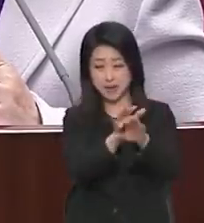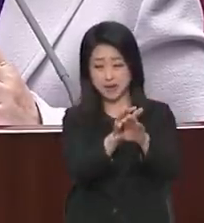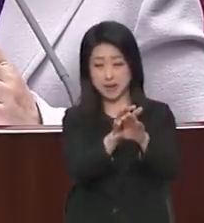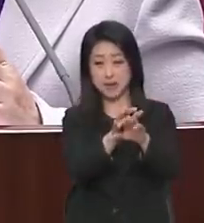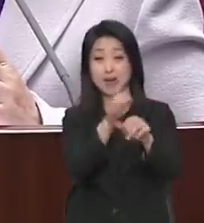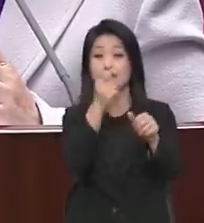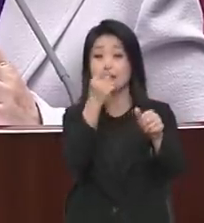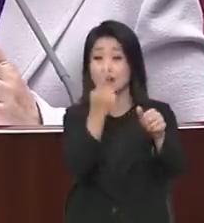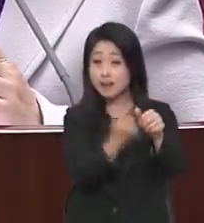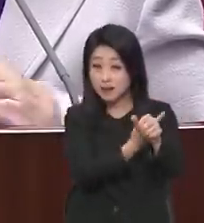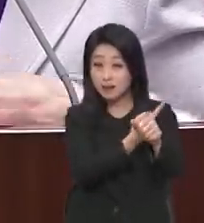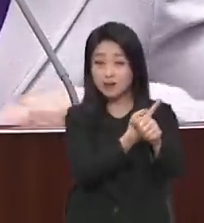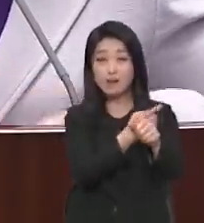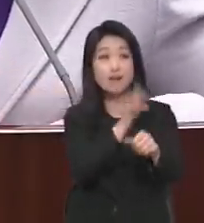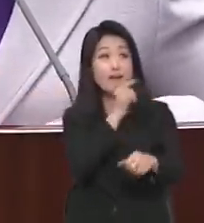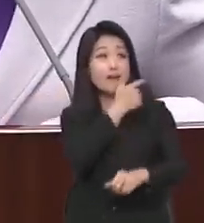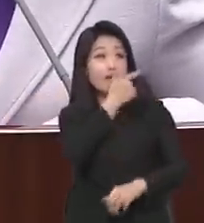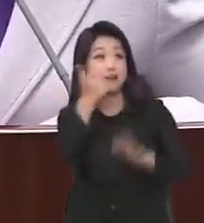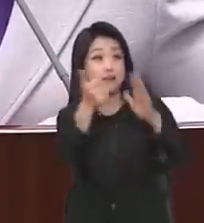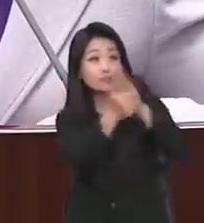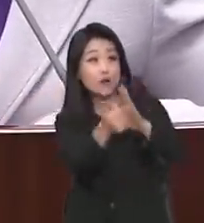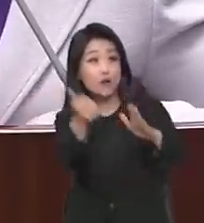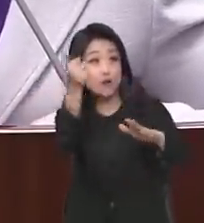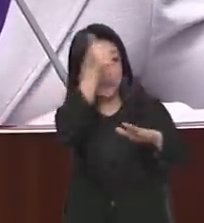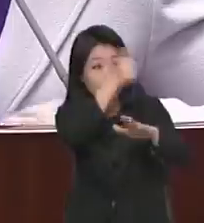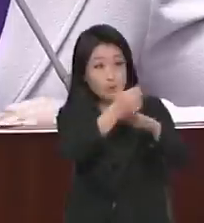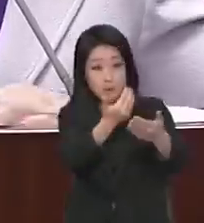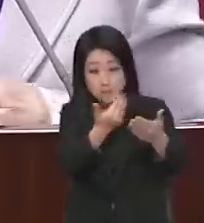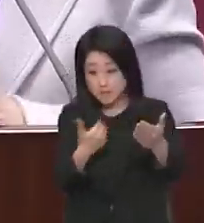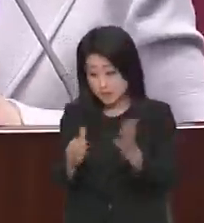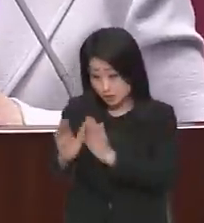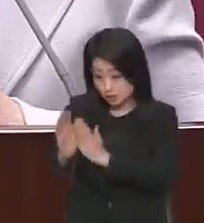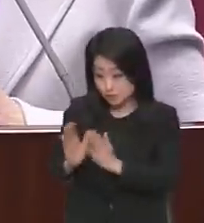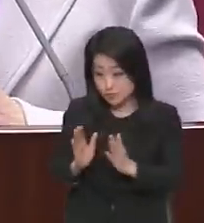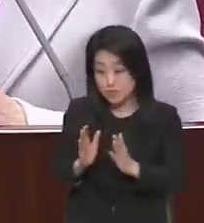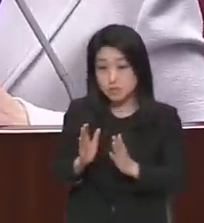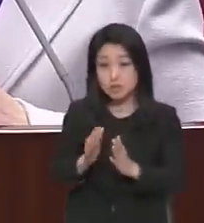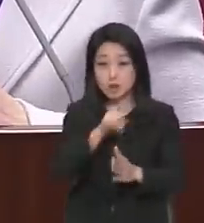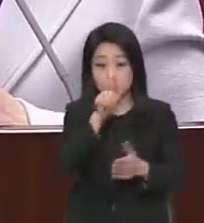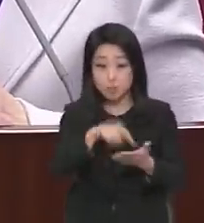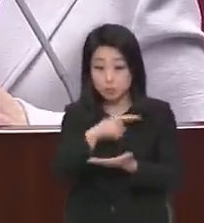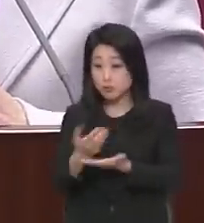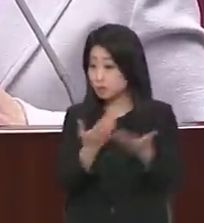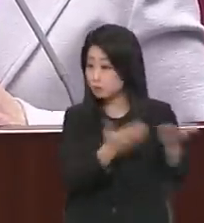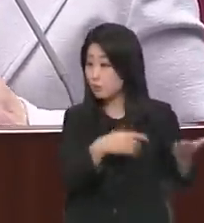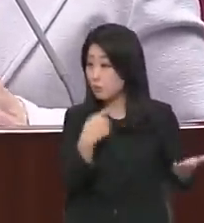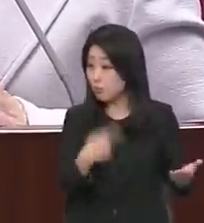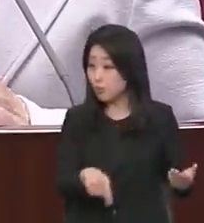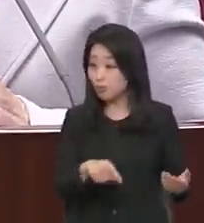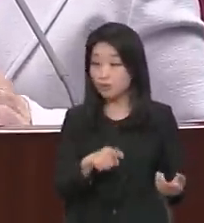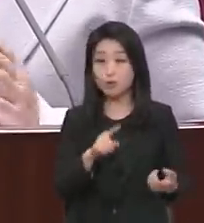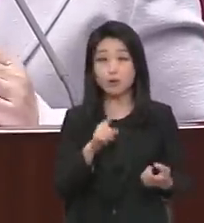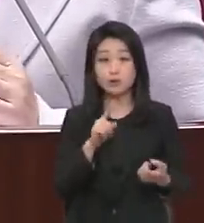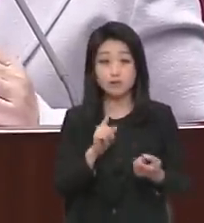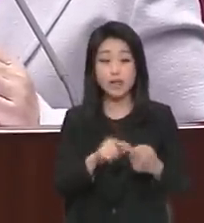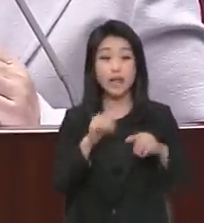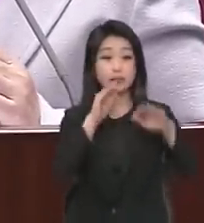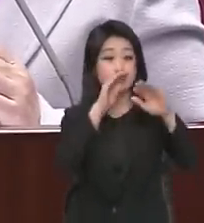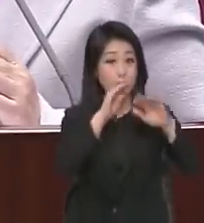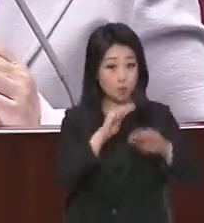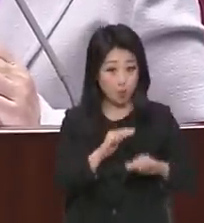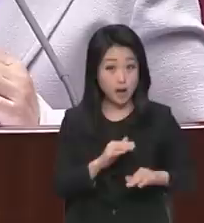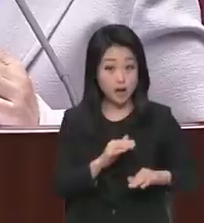있는 후속 조치에 대한 성격과 계엄령이 어떤 건지 아시죠?